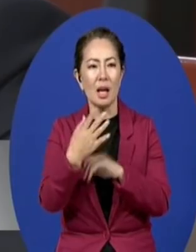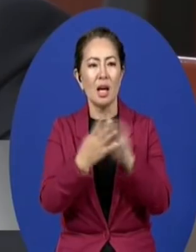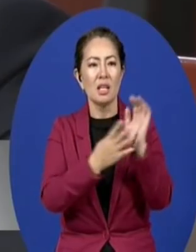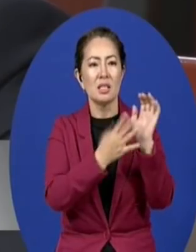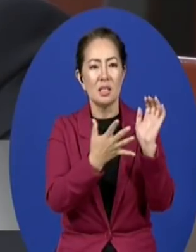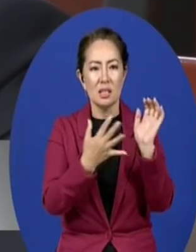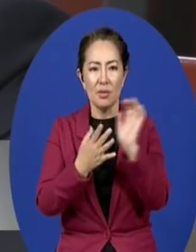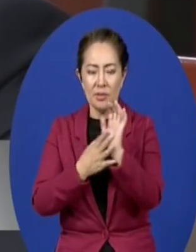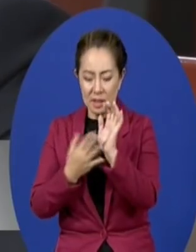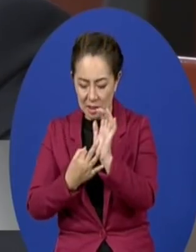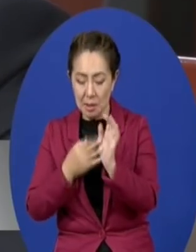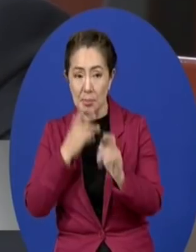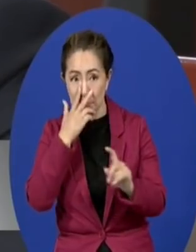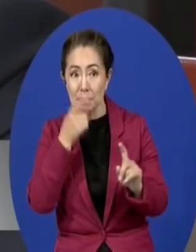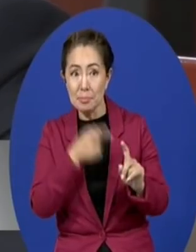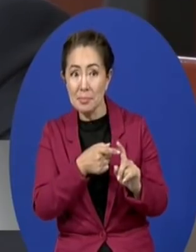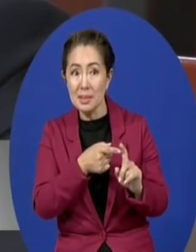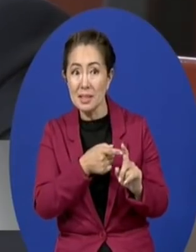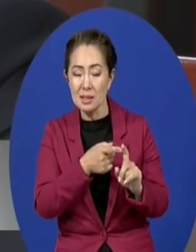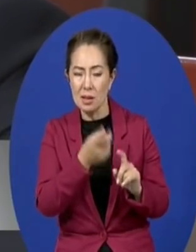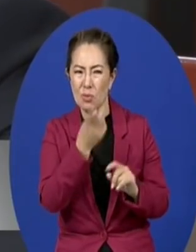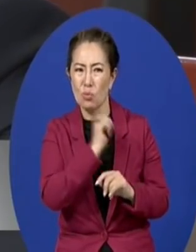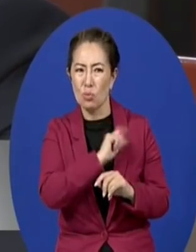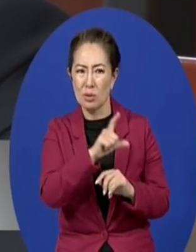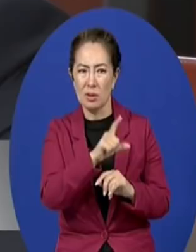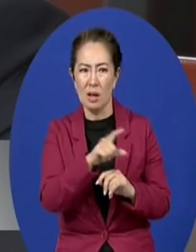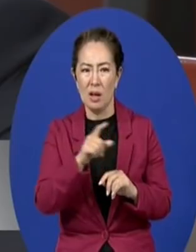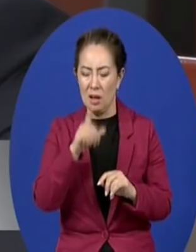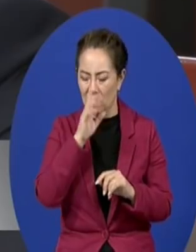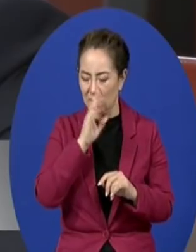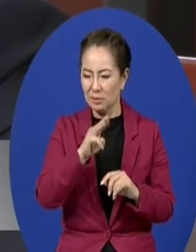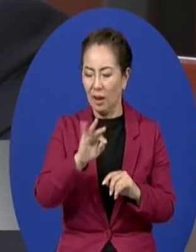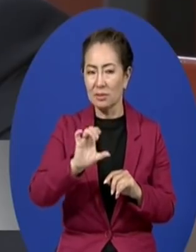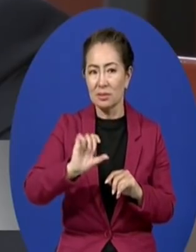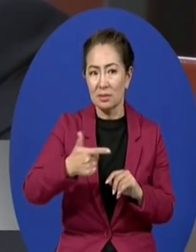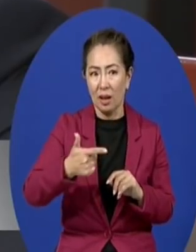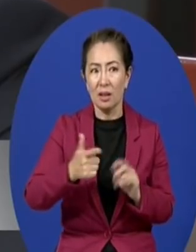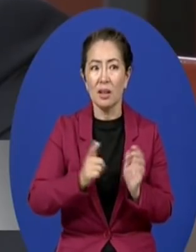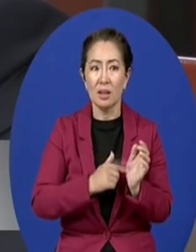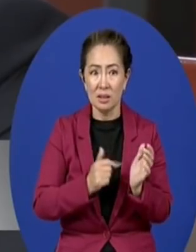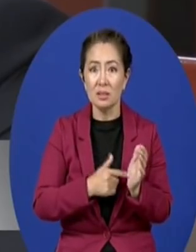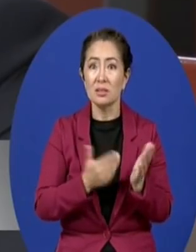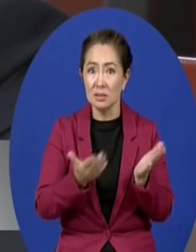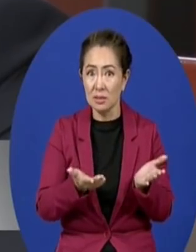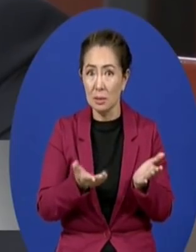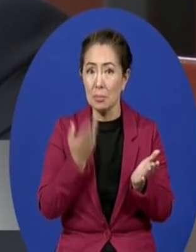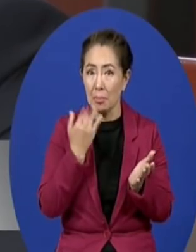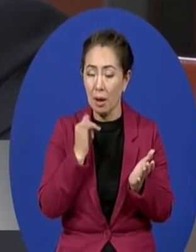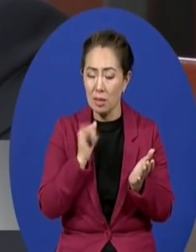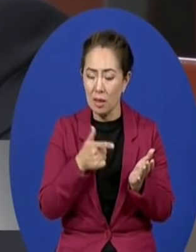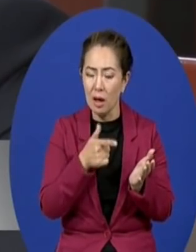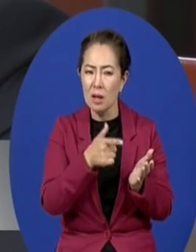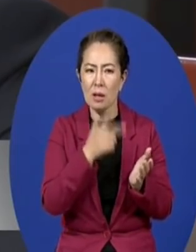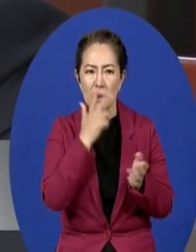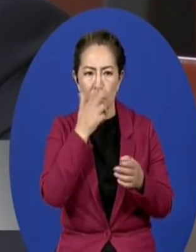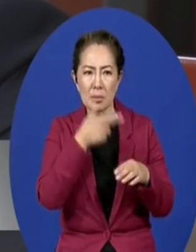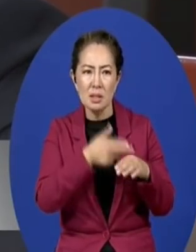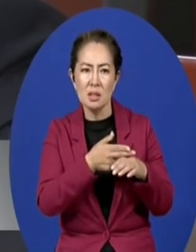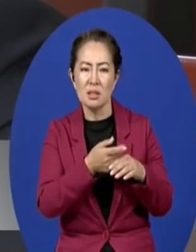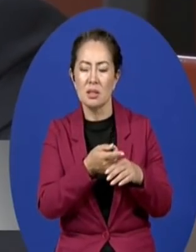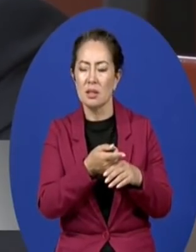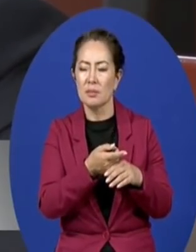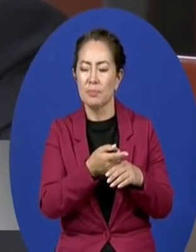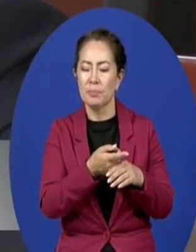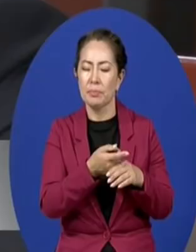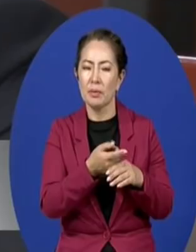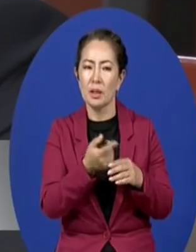AE95-98 бензин болохоор бол энэ нэлээд одоо үнэтэй тансаг хэрэглийн бензин одоо хэрэглээд байдаг. Энийг болохоор бол хэрэглээ нь